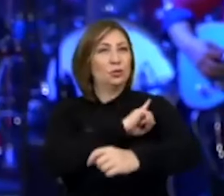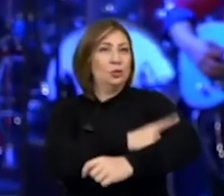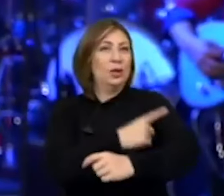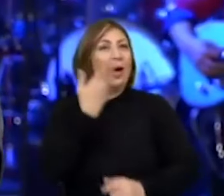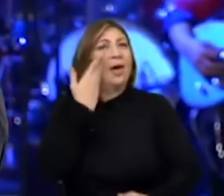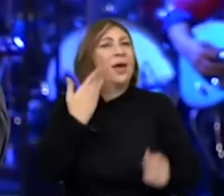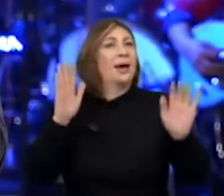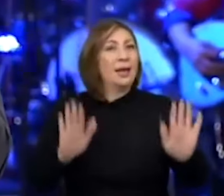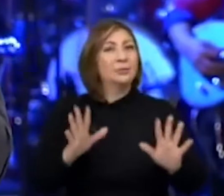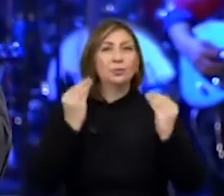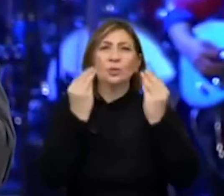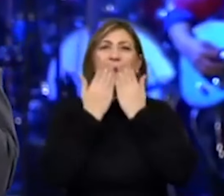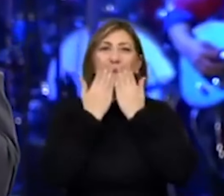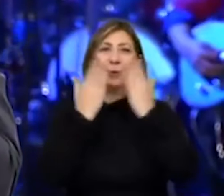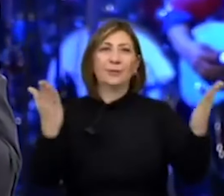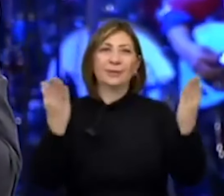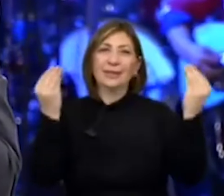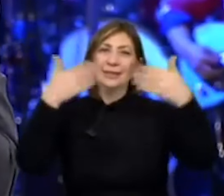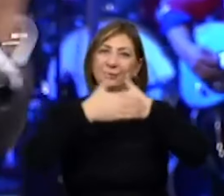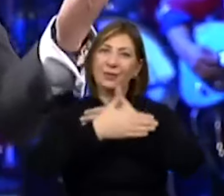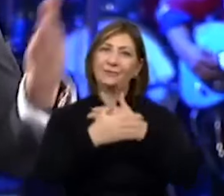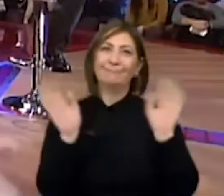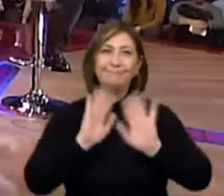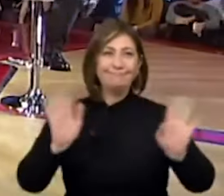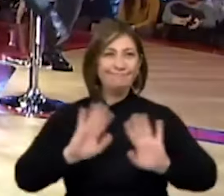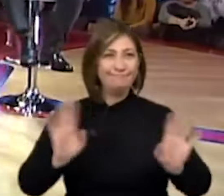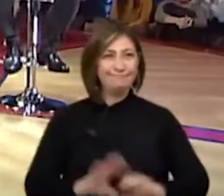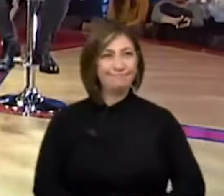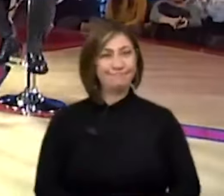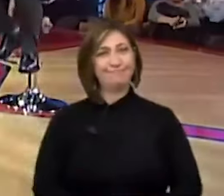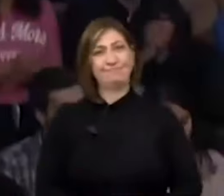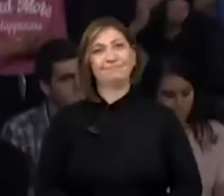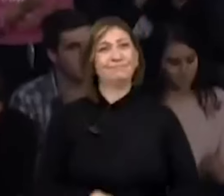gücüne hayran kaldık. Çok öpüyoruz seni. İyi geceler tatlım.